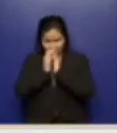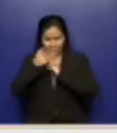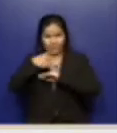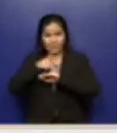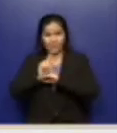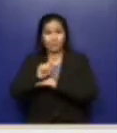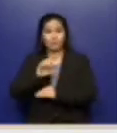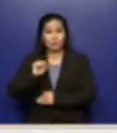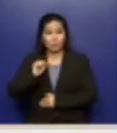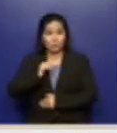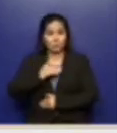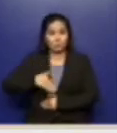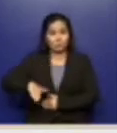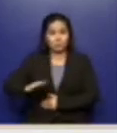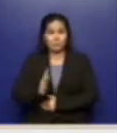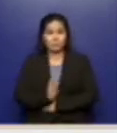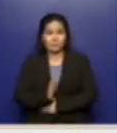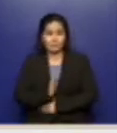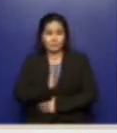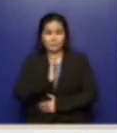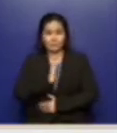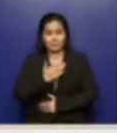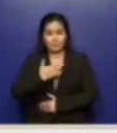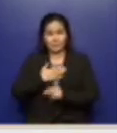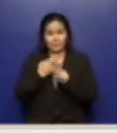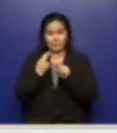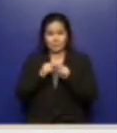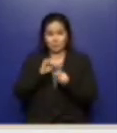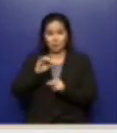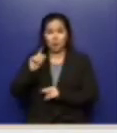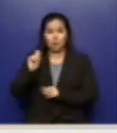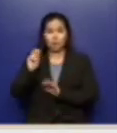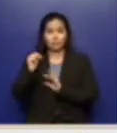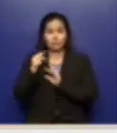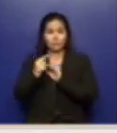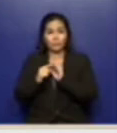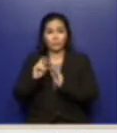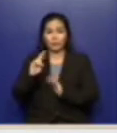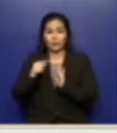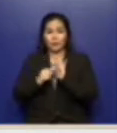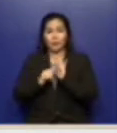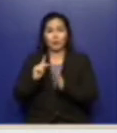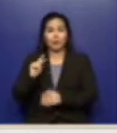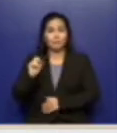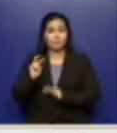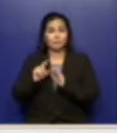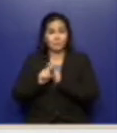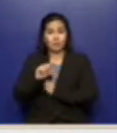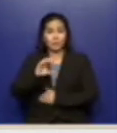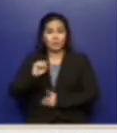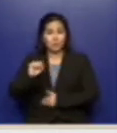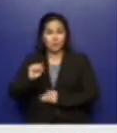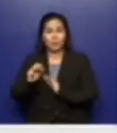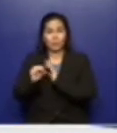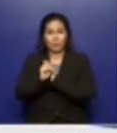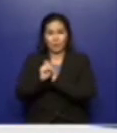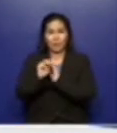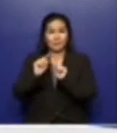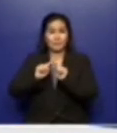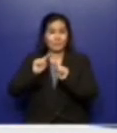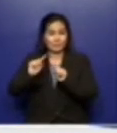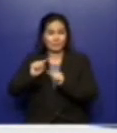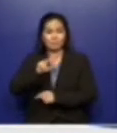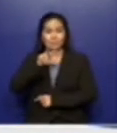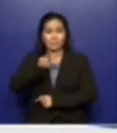ชิกผู้ทรงเกียรติกับผมอนุรักษ์ตั้งปณิธานนท์สมาชิกสภาผู้แทนราษฎรจังหวัดมุกดาหารเขต1พรรคเพื่อไท